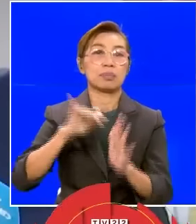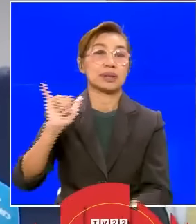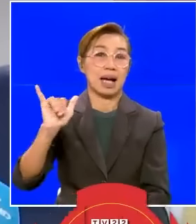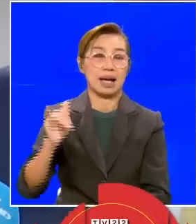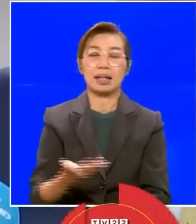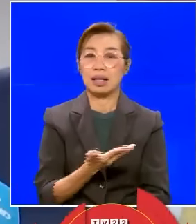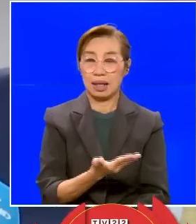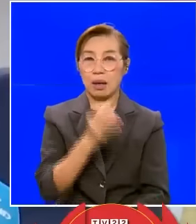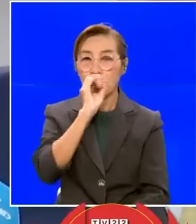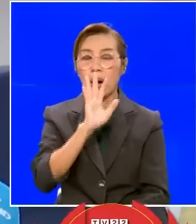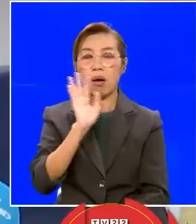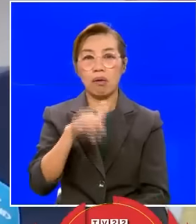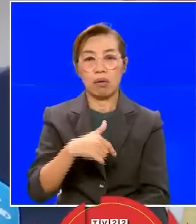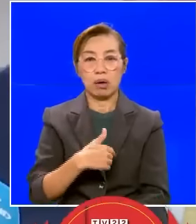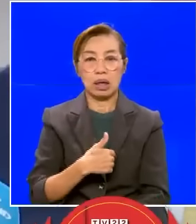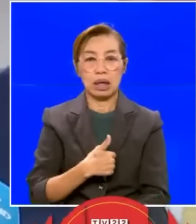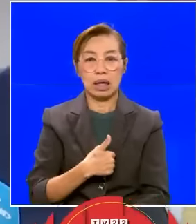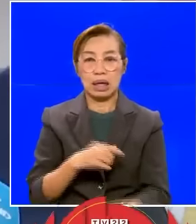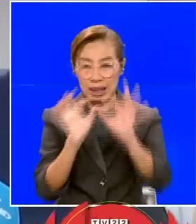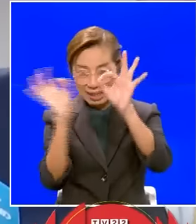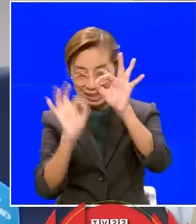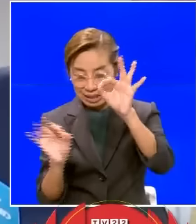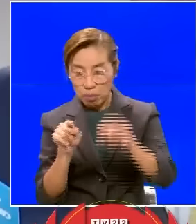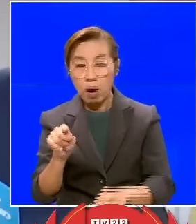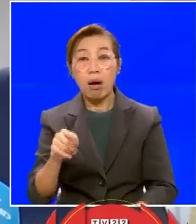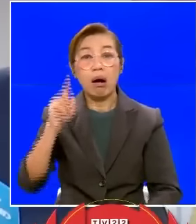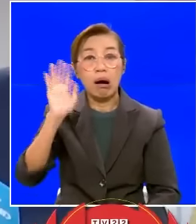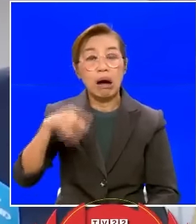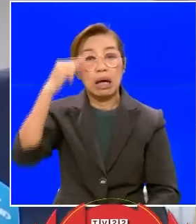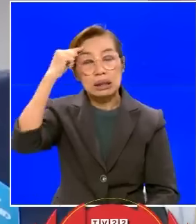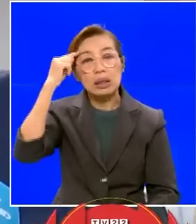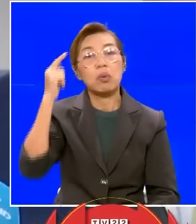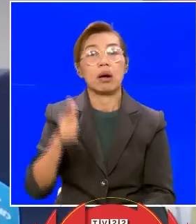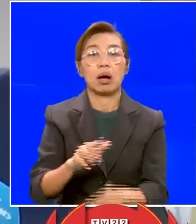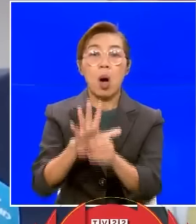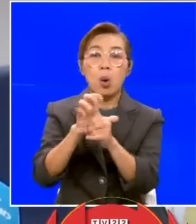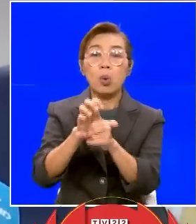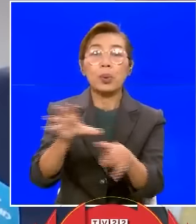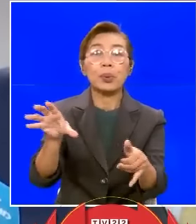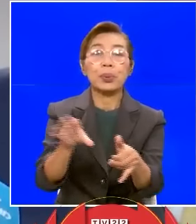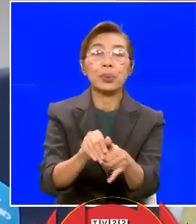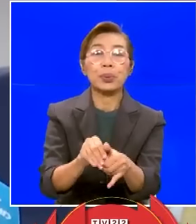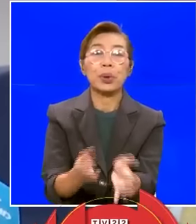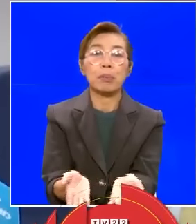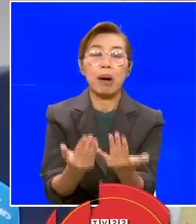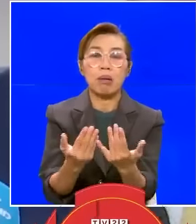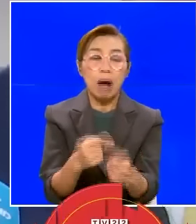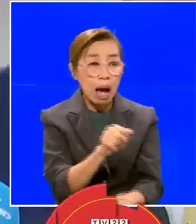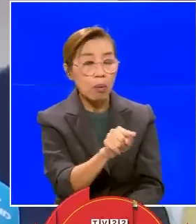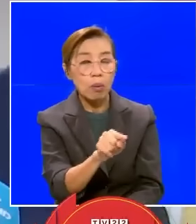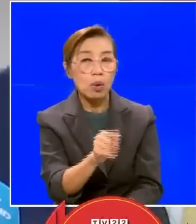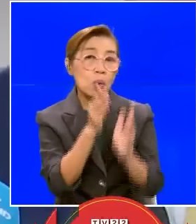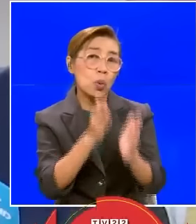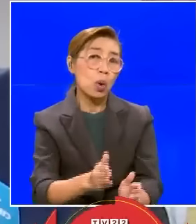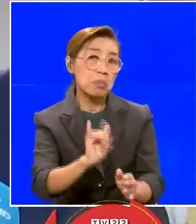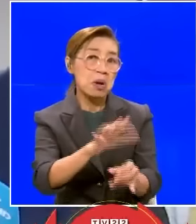อกว่านึกว่าตอนนี้โรคโควิดเชื้ออ่อนลงกลายเป็นโรคประจำถิ่นไปแล้วแต่ทำไมถึงรุนแรงกับบางค